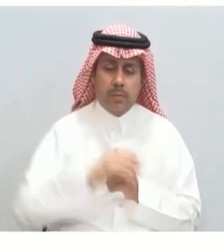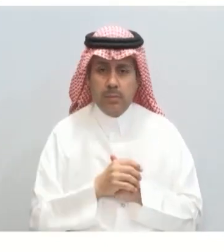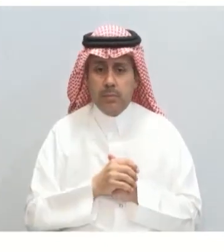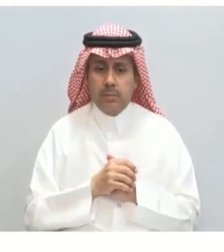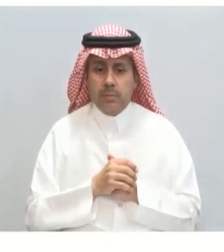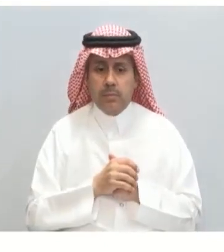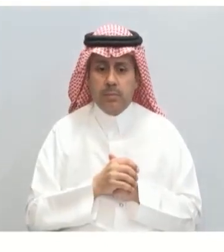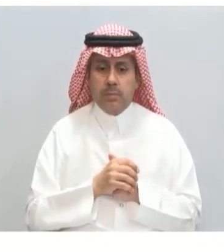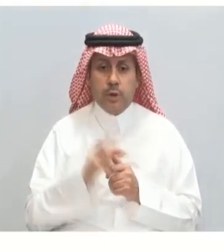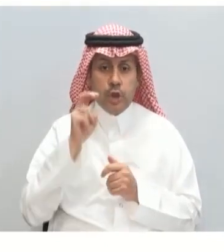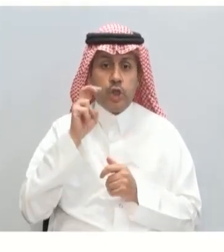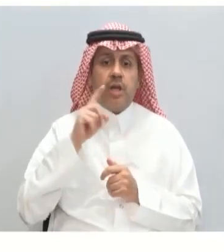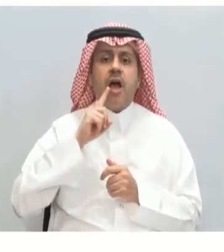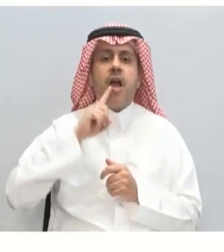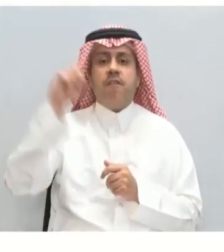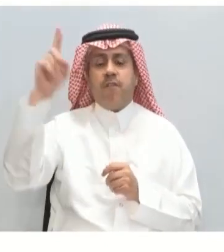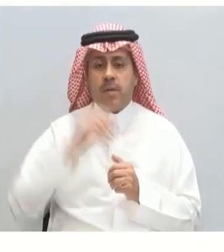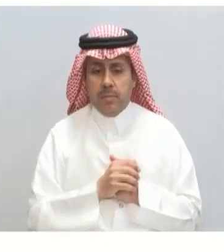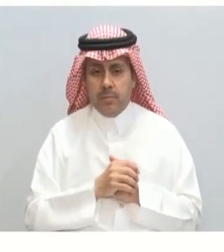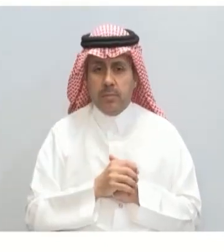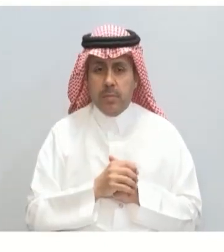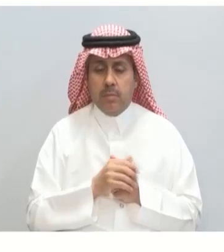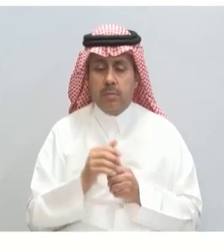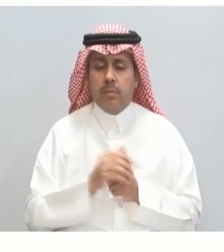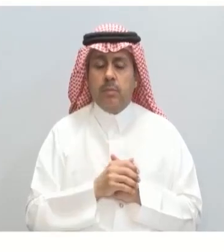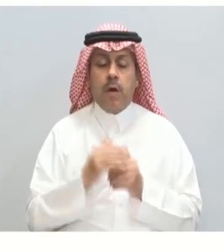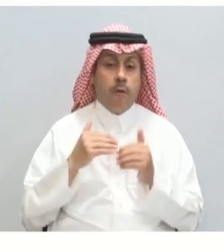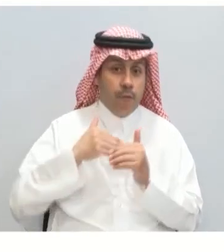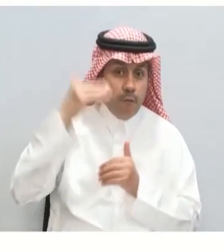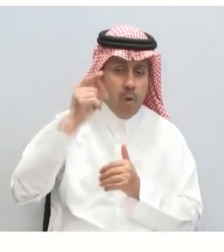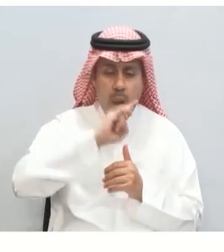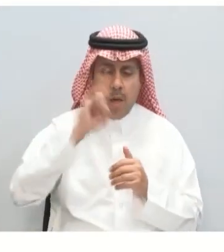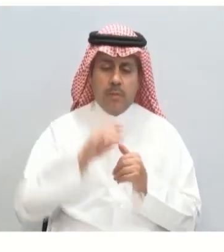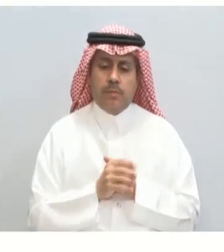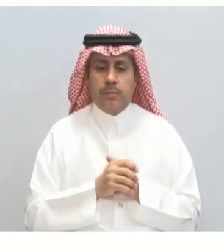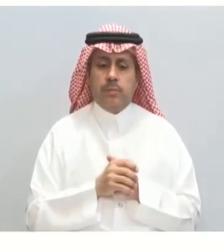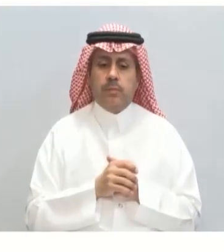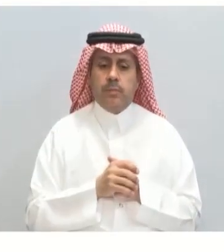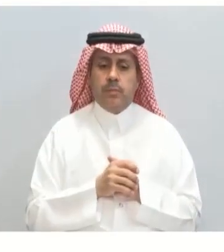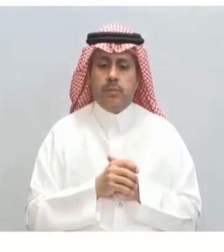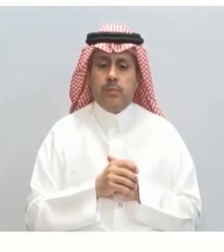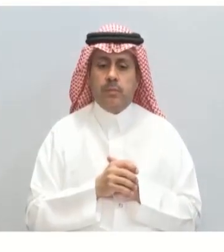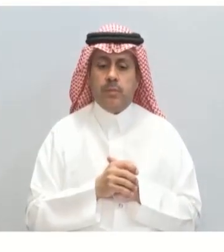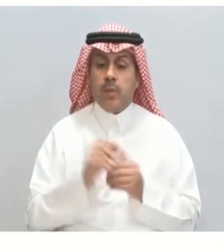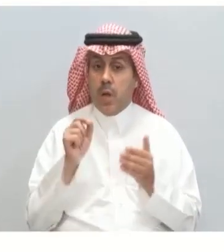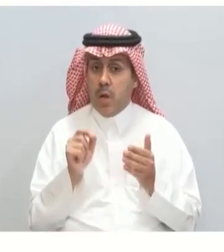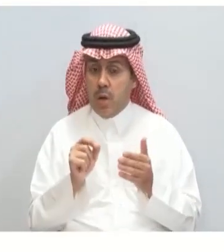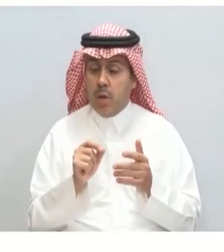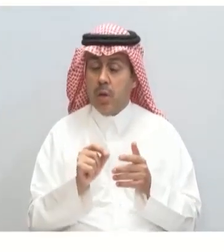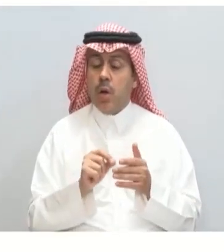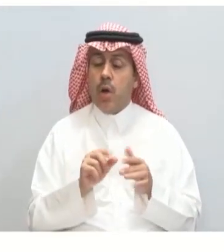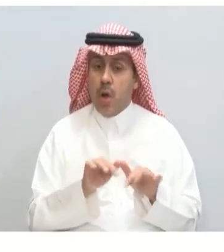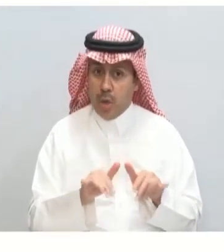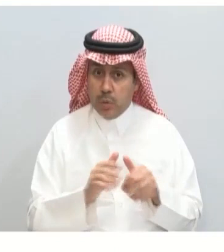وهو 200 ال اذا لا يمكن ان نتجاوز ال 200 الف اما ان نكتب او نحدد